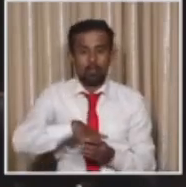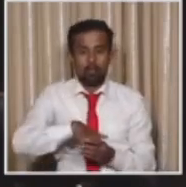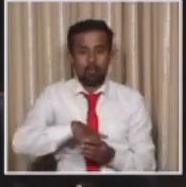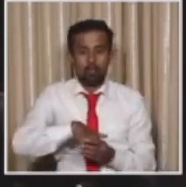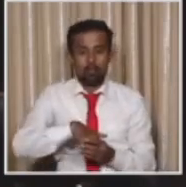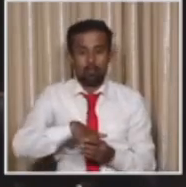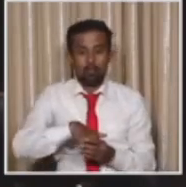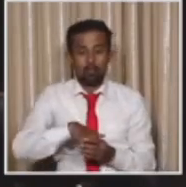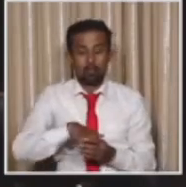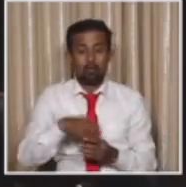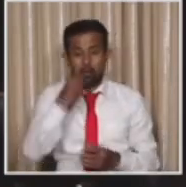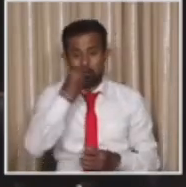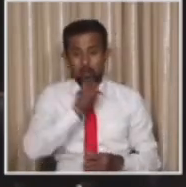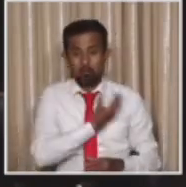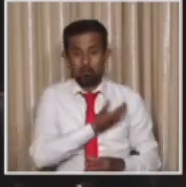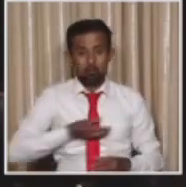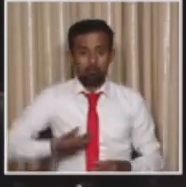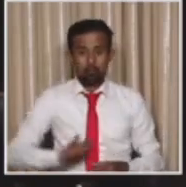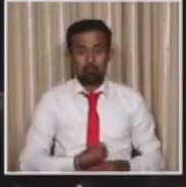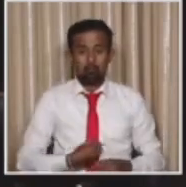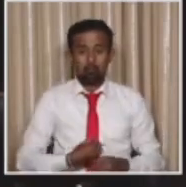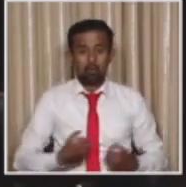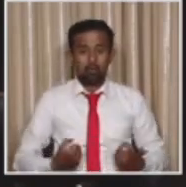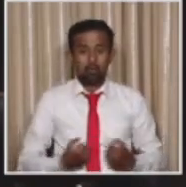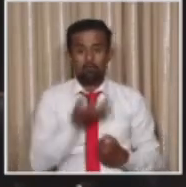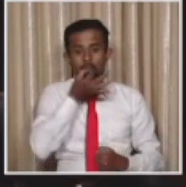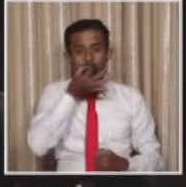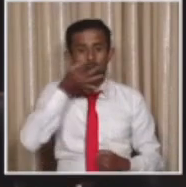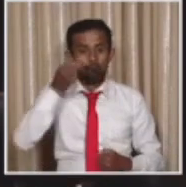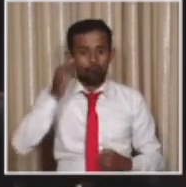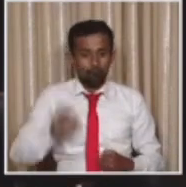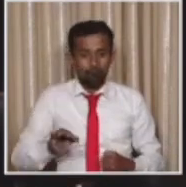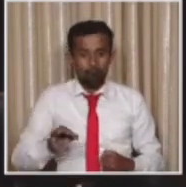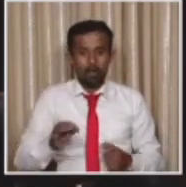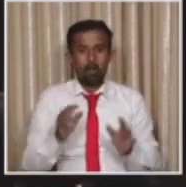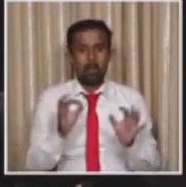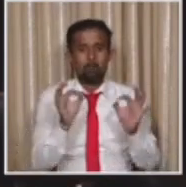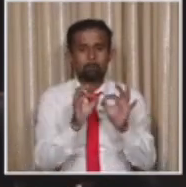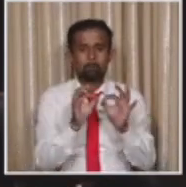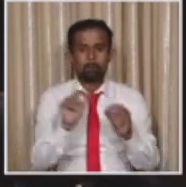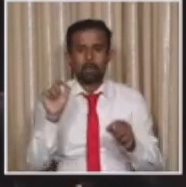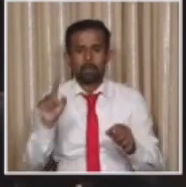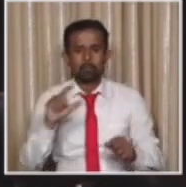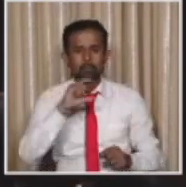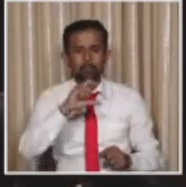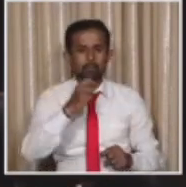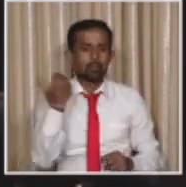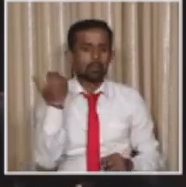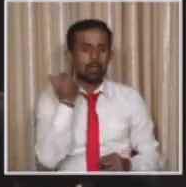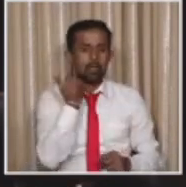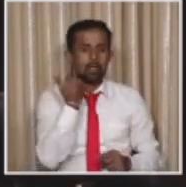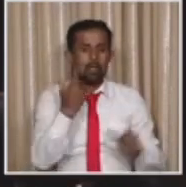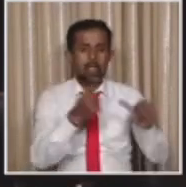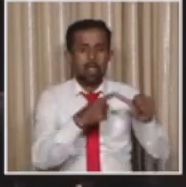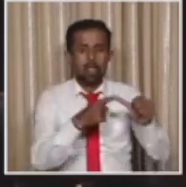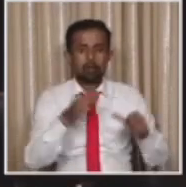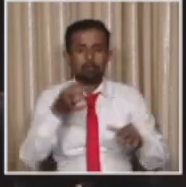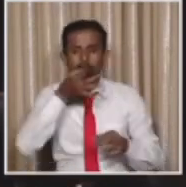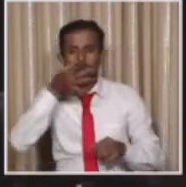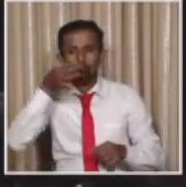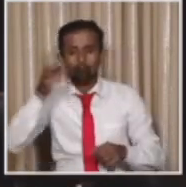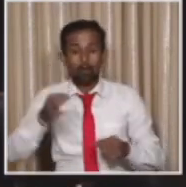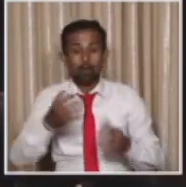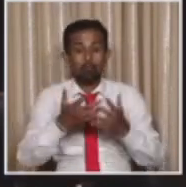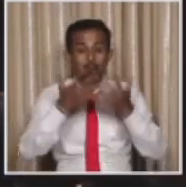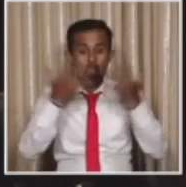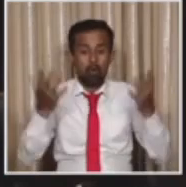අන්තරාසර්ග පද්ධතියට හානි කරන විෂ රසායනයක් වන බිෆෝනලින් සහ පිළිකාකාරකයක් වන ඇරෝමැටික් හයිඩ්‍රෝකාබන් විශාල